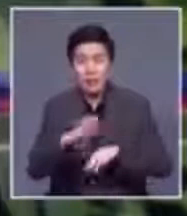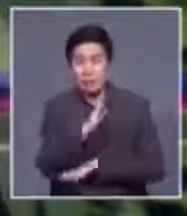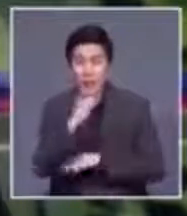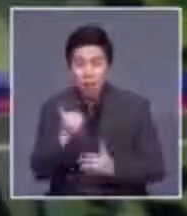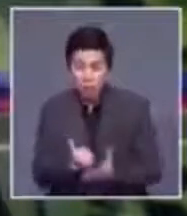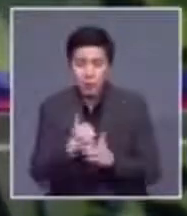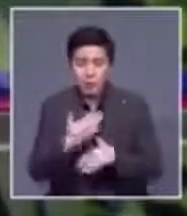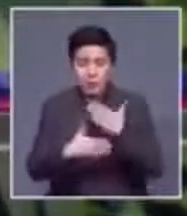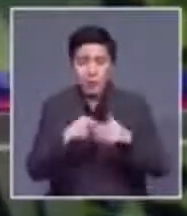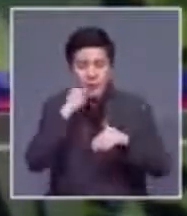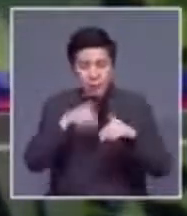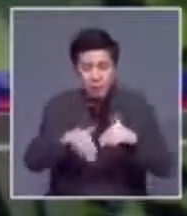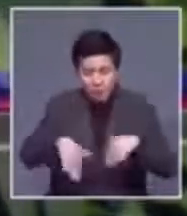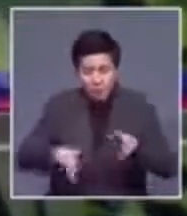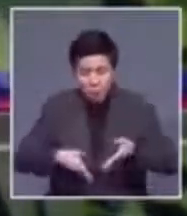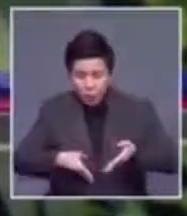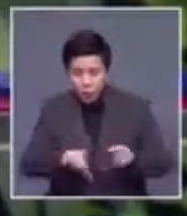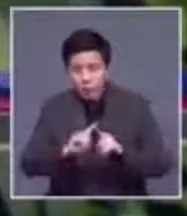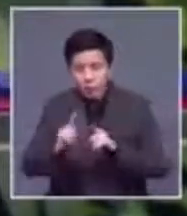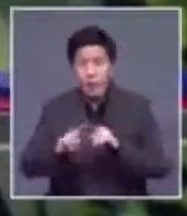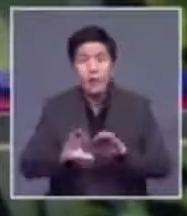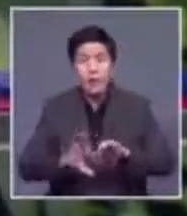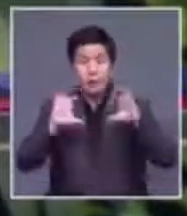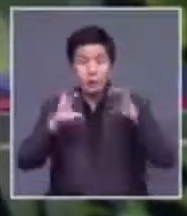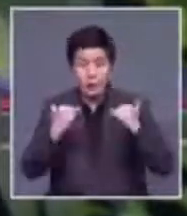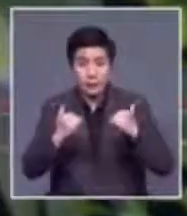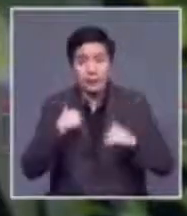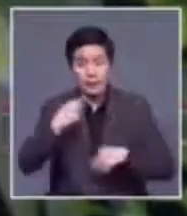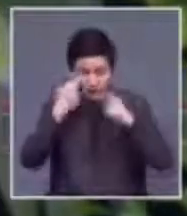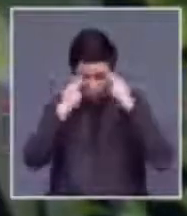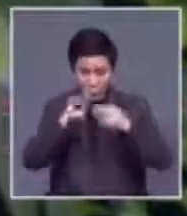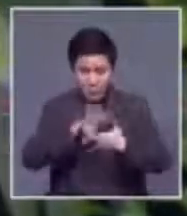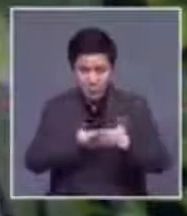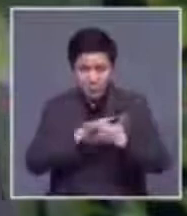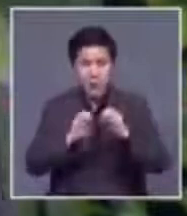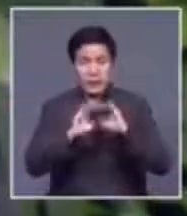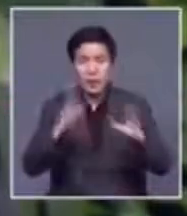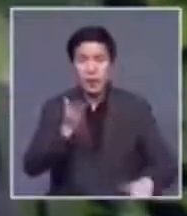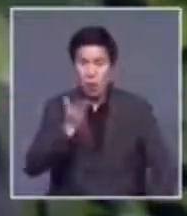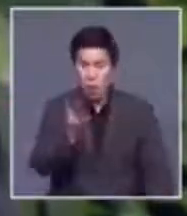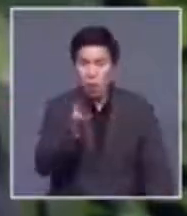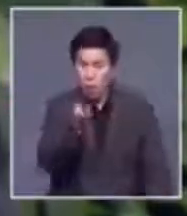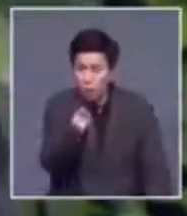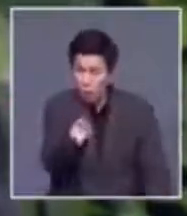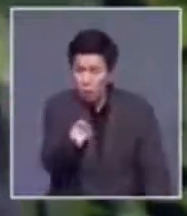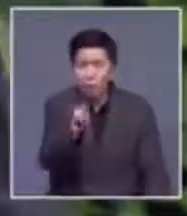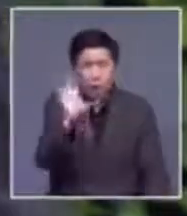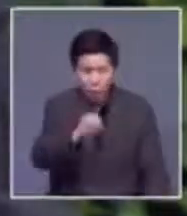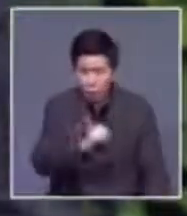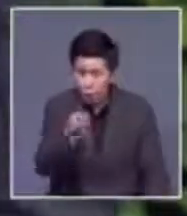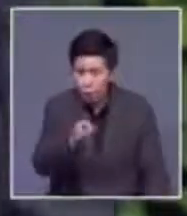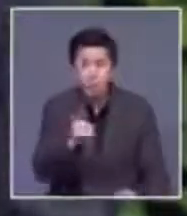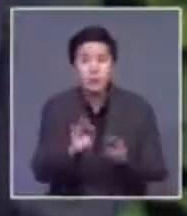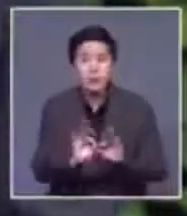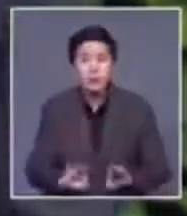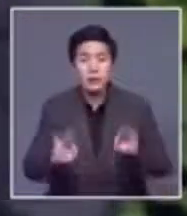อ่างน้ำถนนหนทางแต่รัฐบาลนี้ท่านนายกมีนโยบายชัดเจนว่าขอต้องเอาน้อยที่สุดเท่าที่จำเป็นสำคัญที่สุด